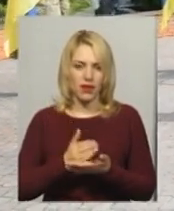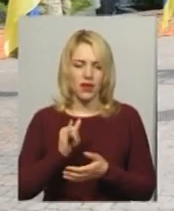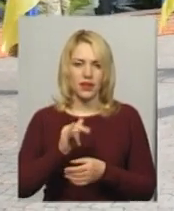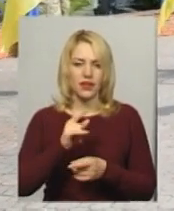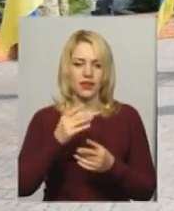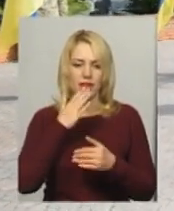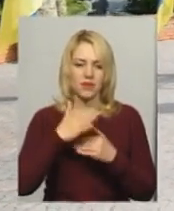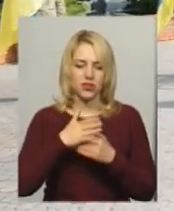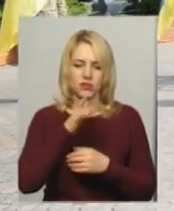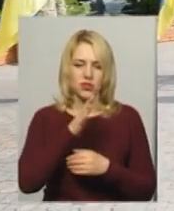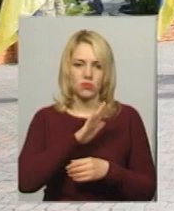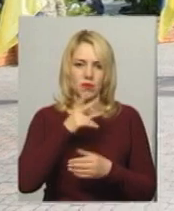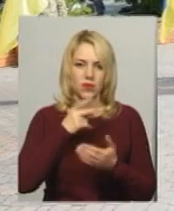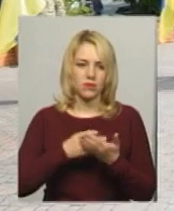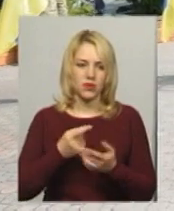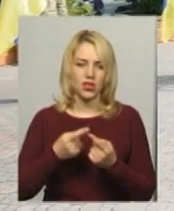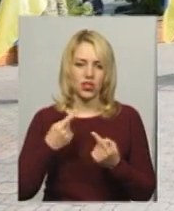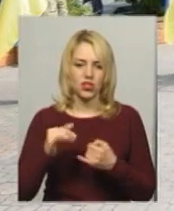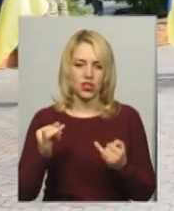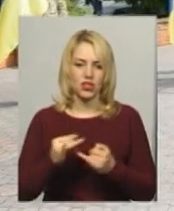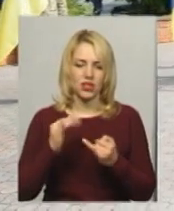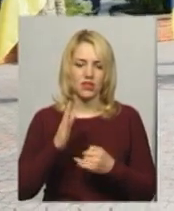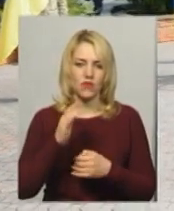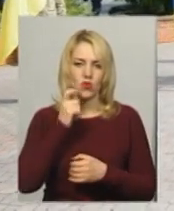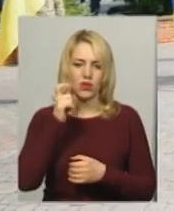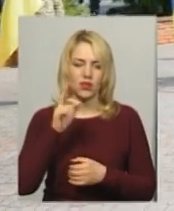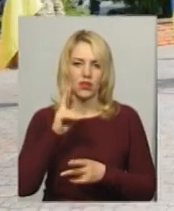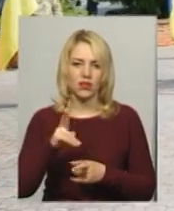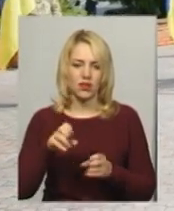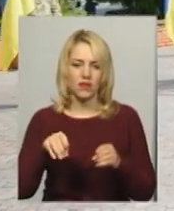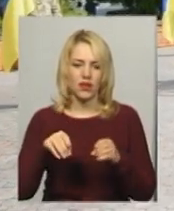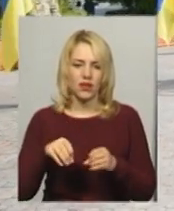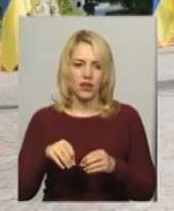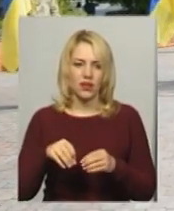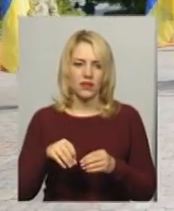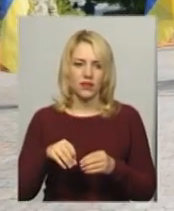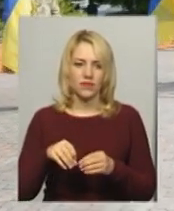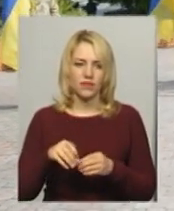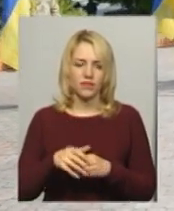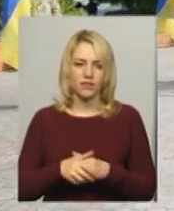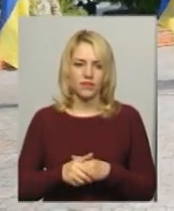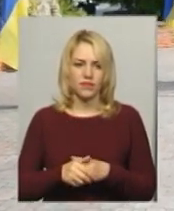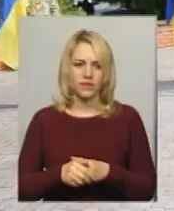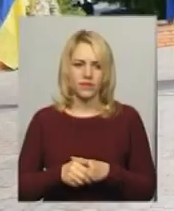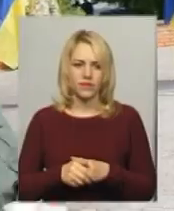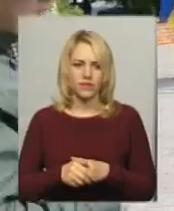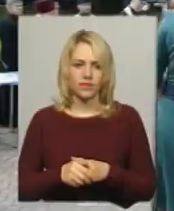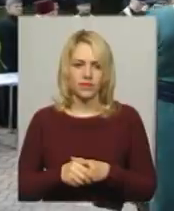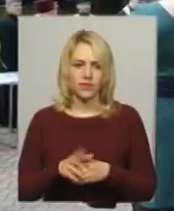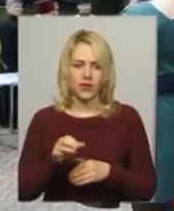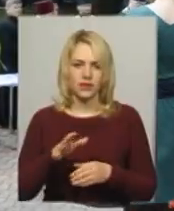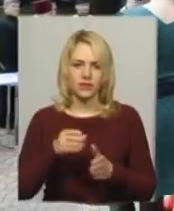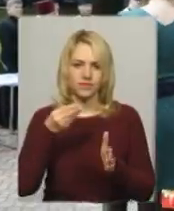не передбачається іншого інтересу в Україні, як винищення до ноги, до решти, до пня української нації.